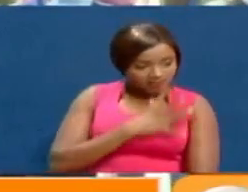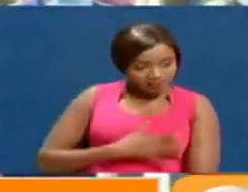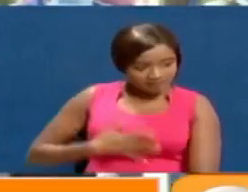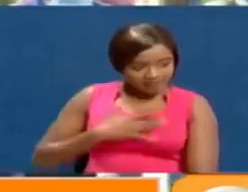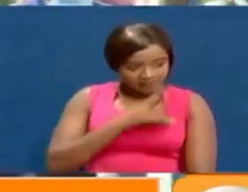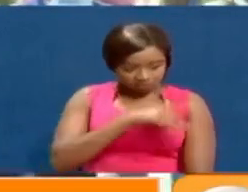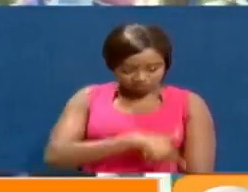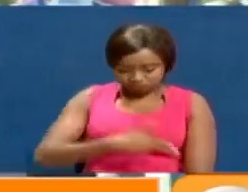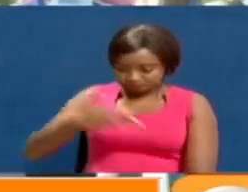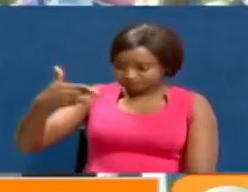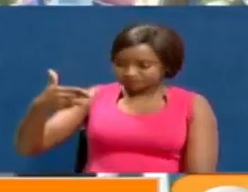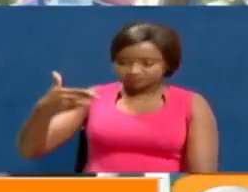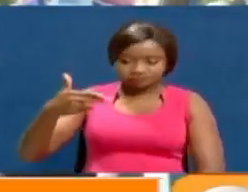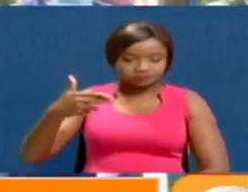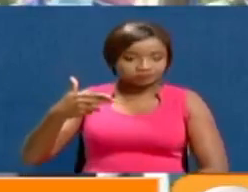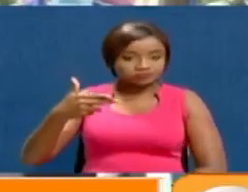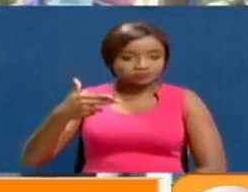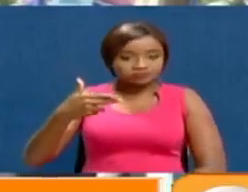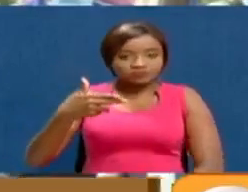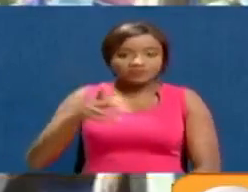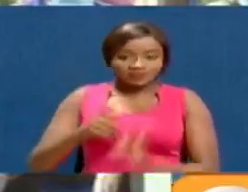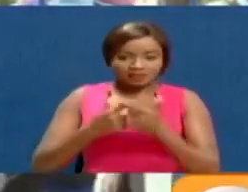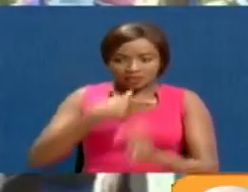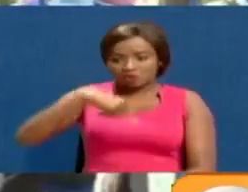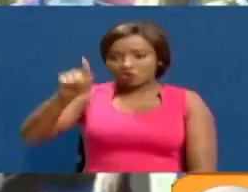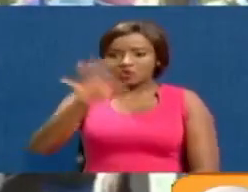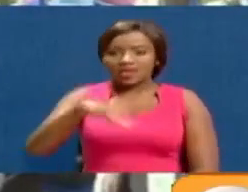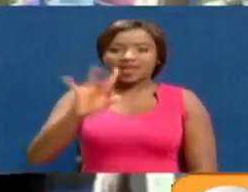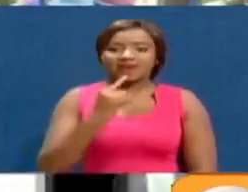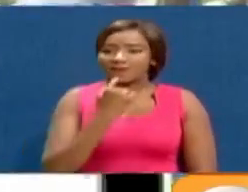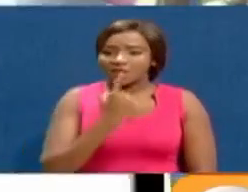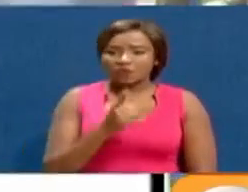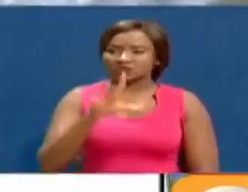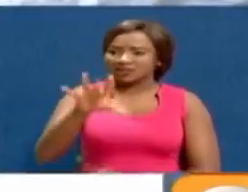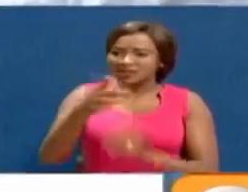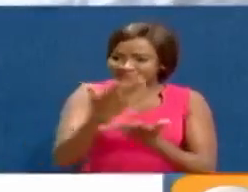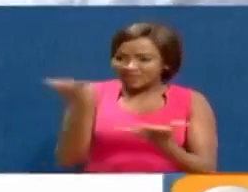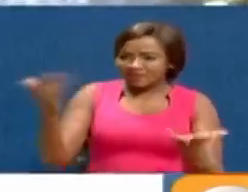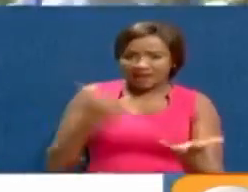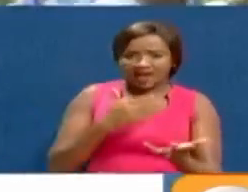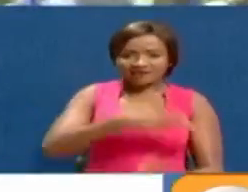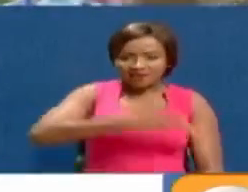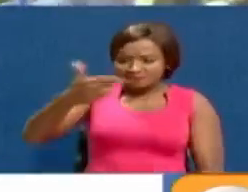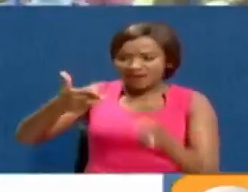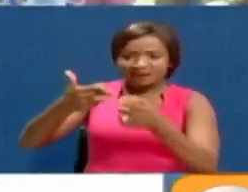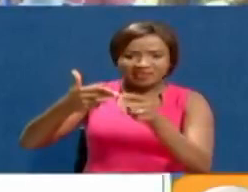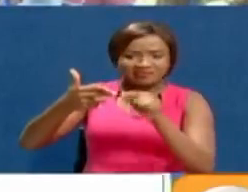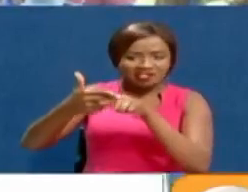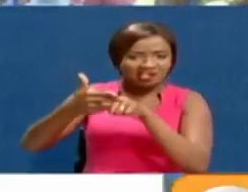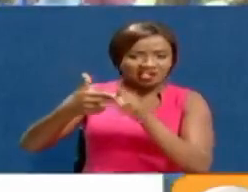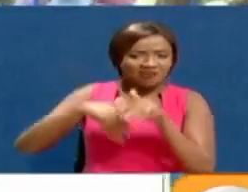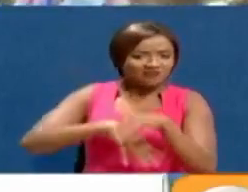Chukua bunduki. Ingia kwa Wapokot, chukua bunduki ya ramu. Ingia kwa Waturkana, chukua bunduki ya